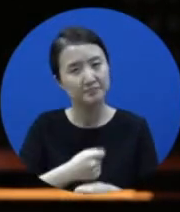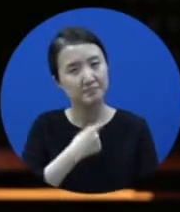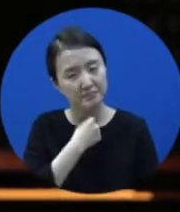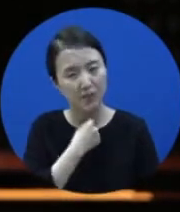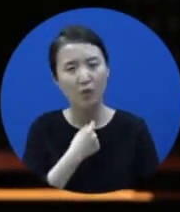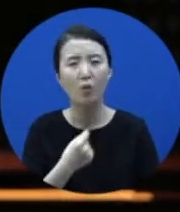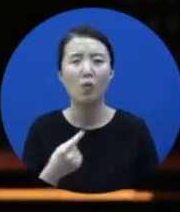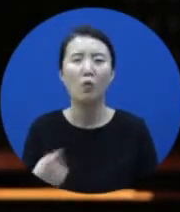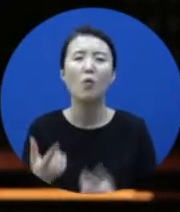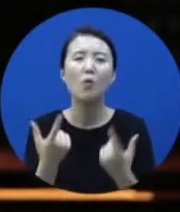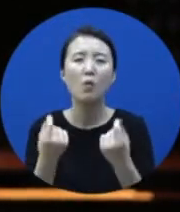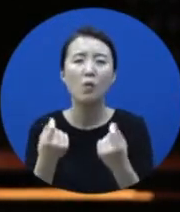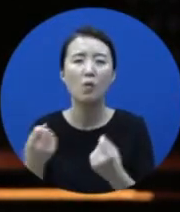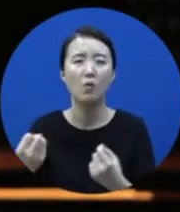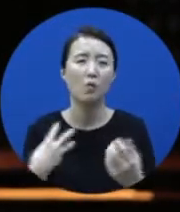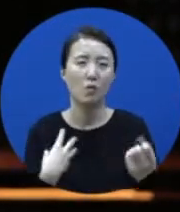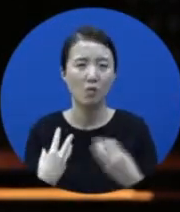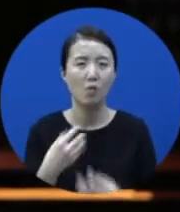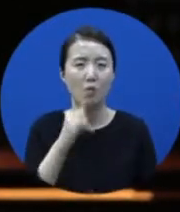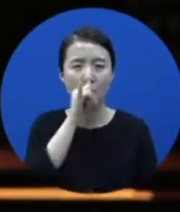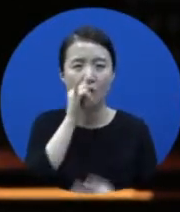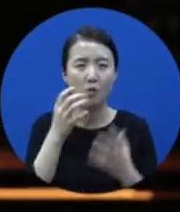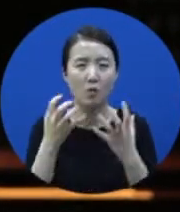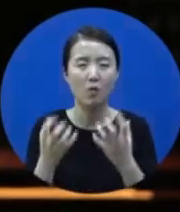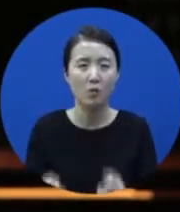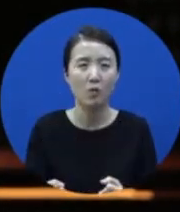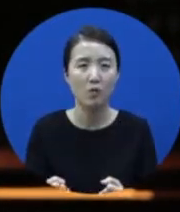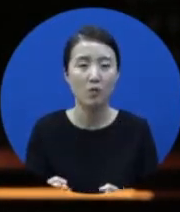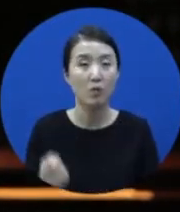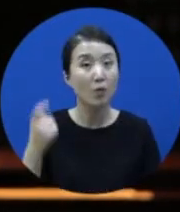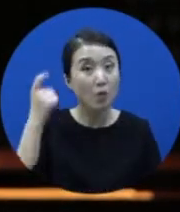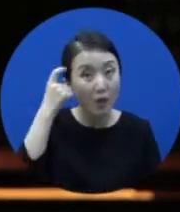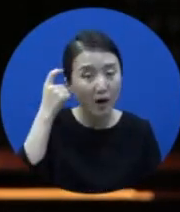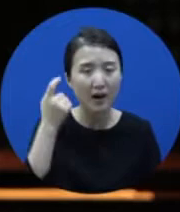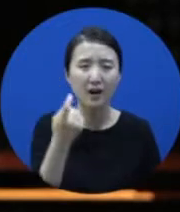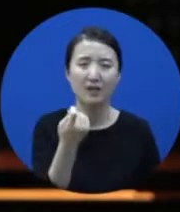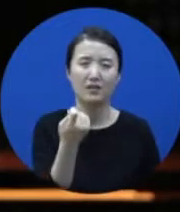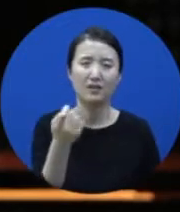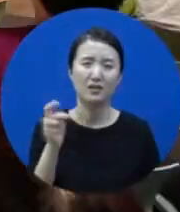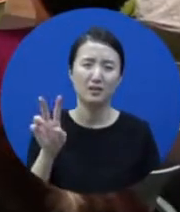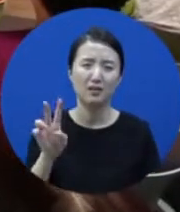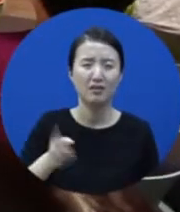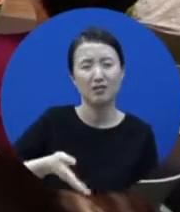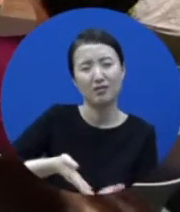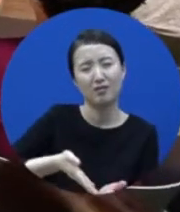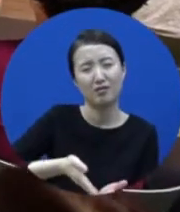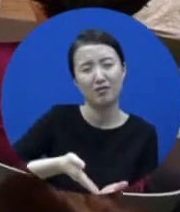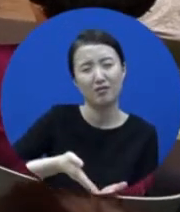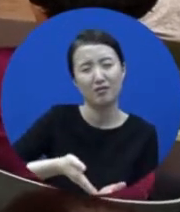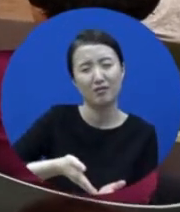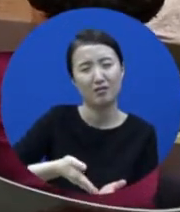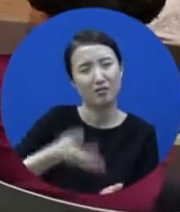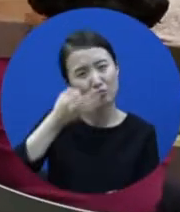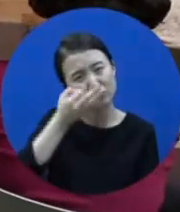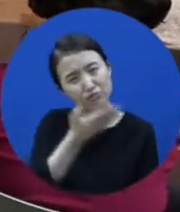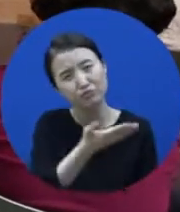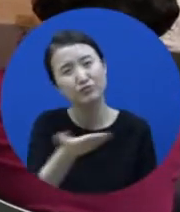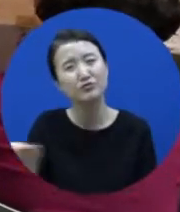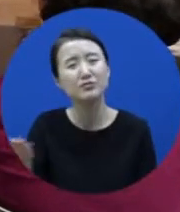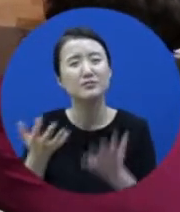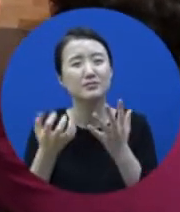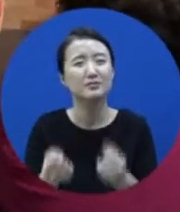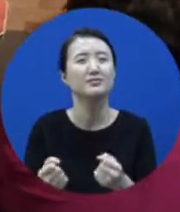왜냐하면 모든 방송에 먹방이 다 나오잖아요. 그런데 물론 그분들의 이 요리